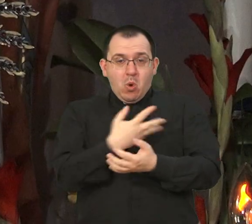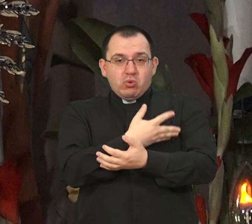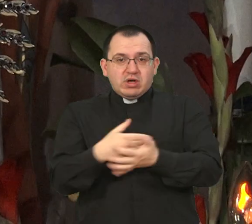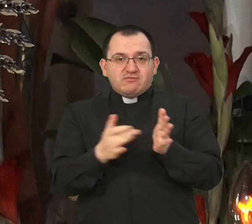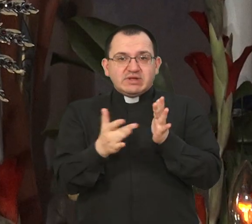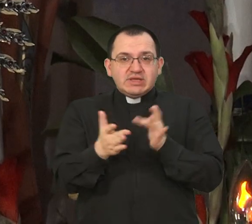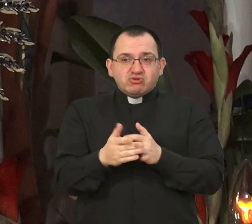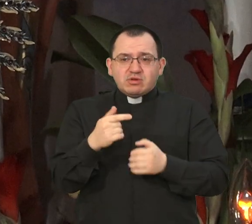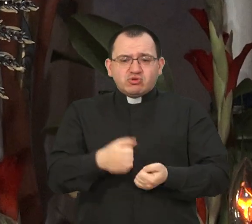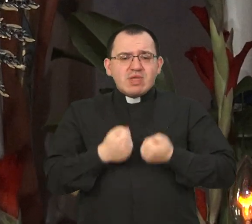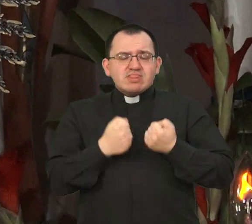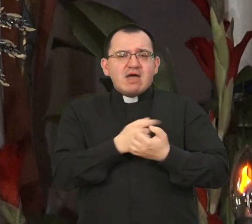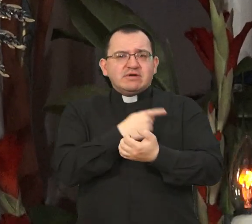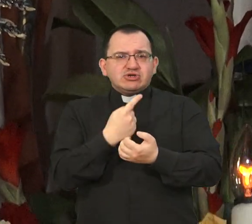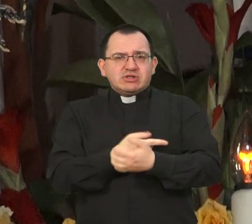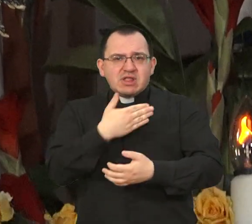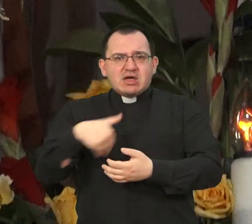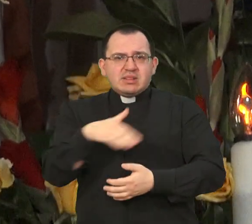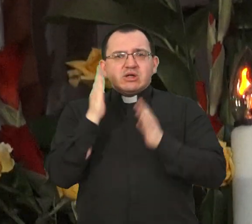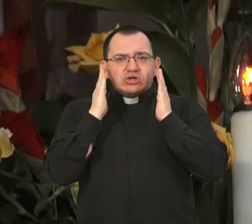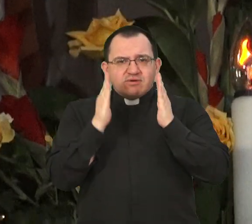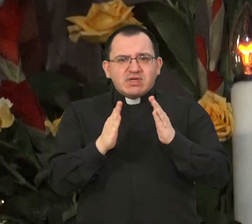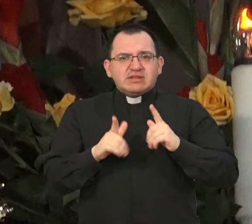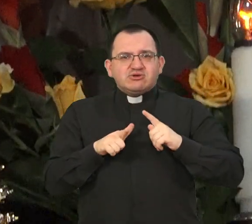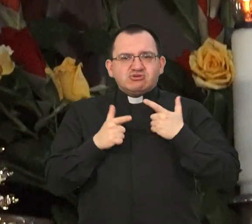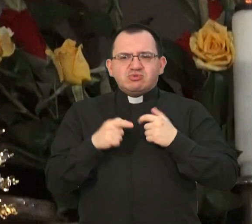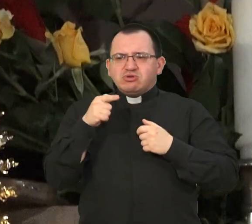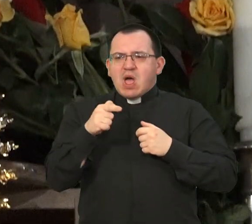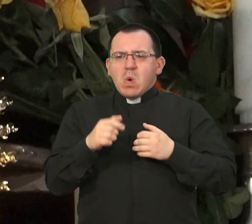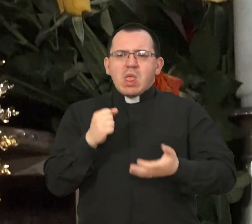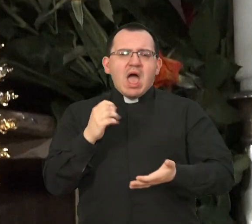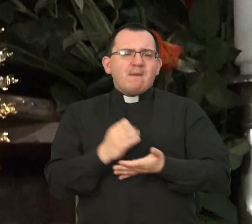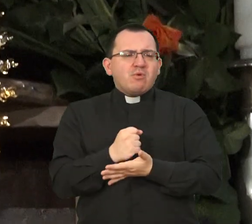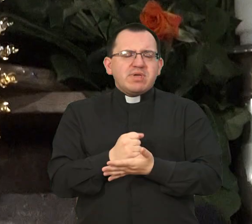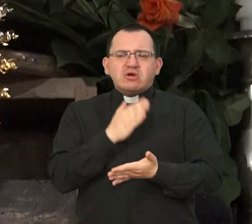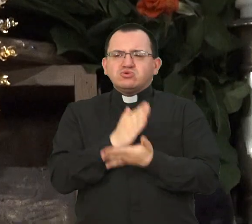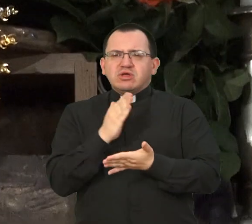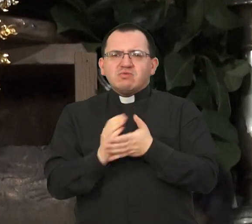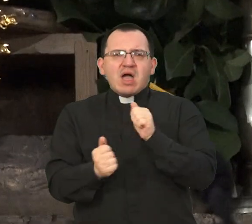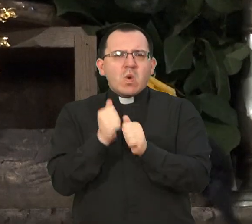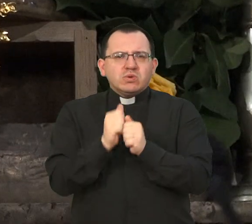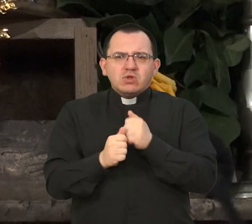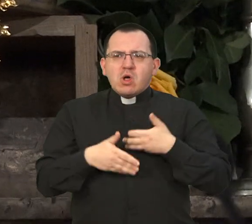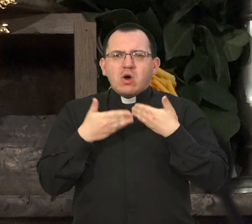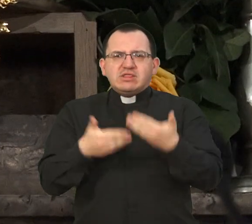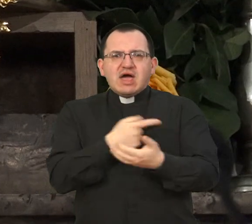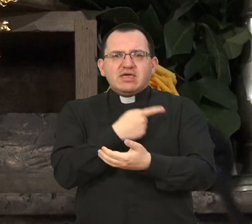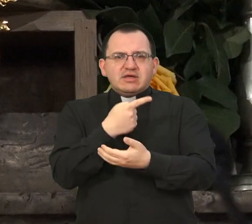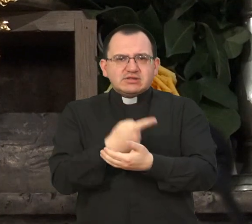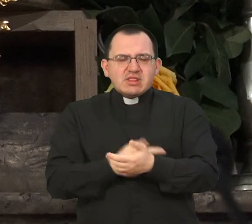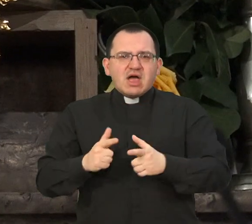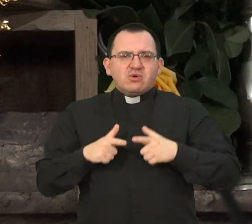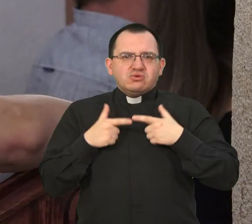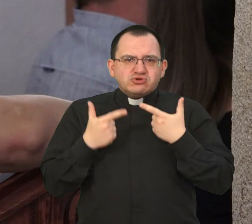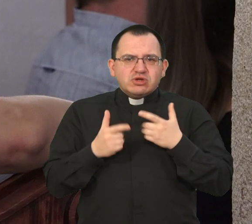je najveća snaga našeg vjerničkog života, koja pobjeđuje svako zlo, koja daje snagu za život u